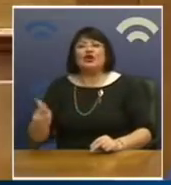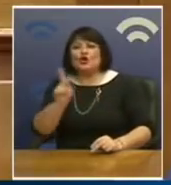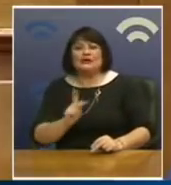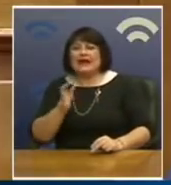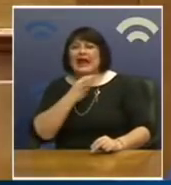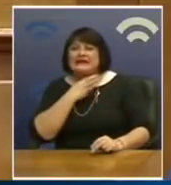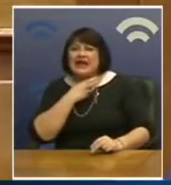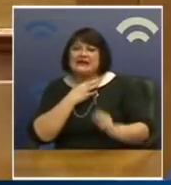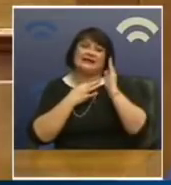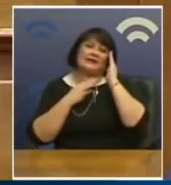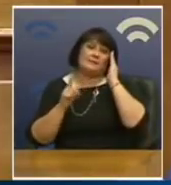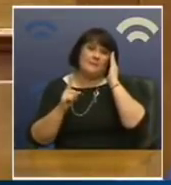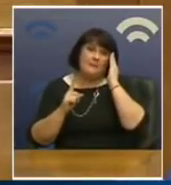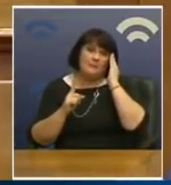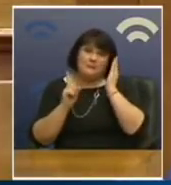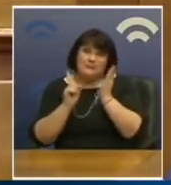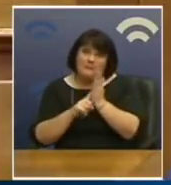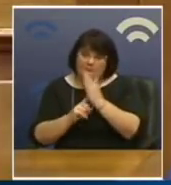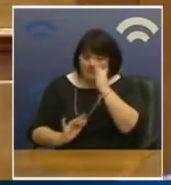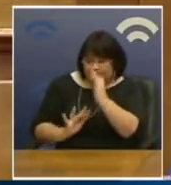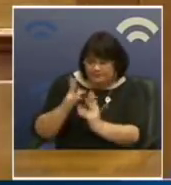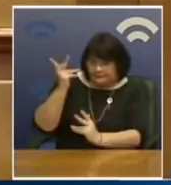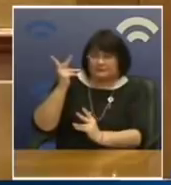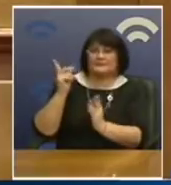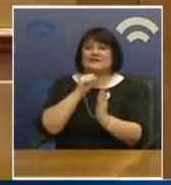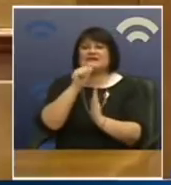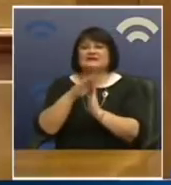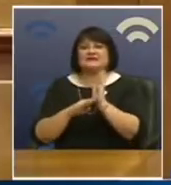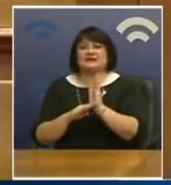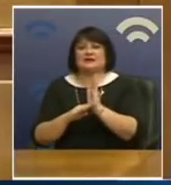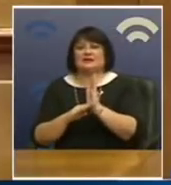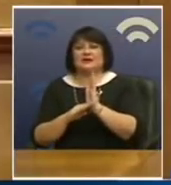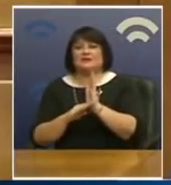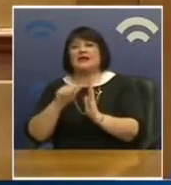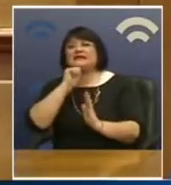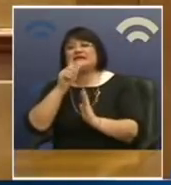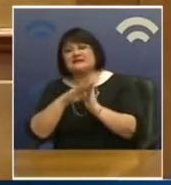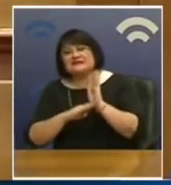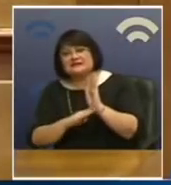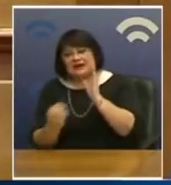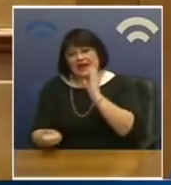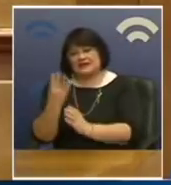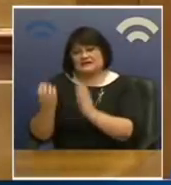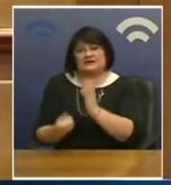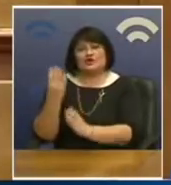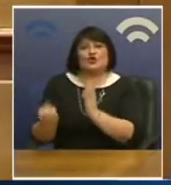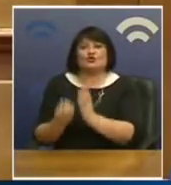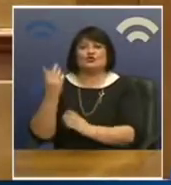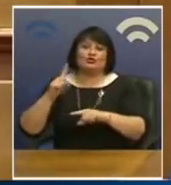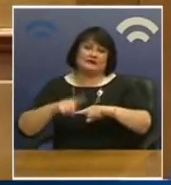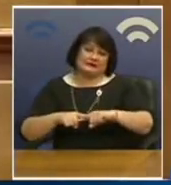ανάγκη μιας προοδευτικής αναθεώρησης του συντάγματος και ενός συνταγματικού εξυγχρονισμού της χώρας